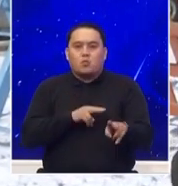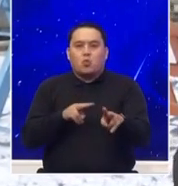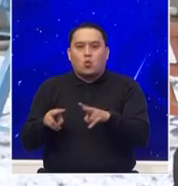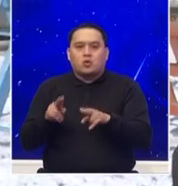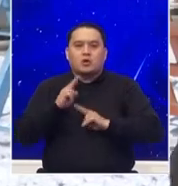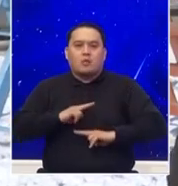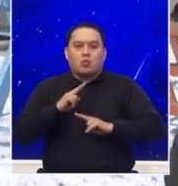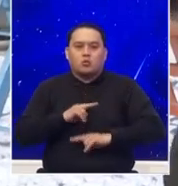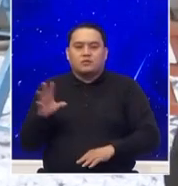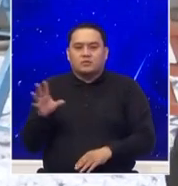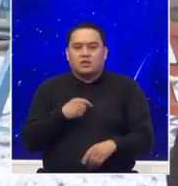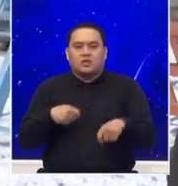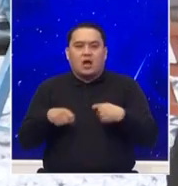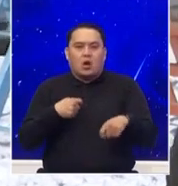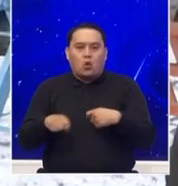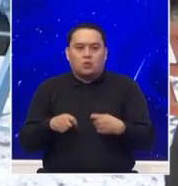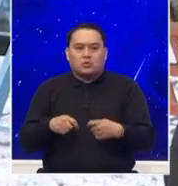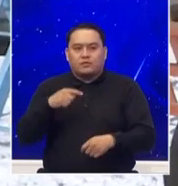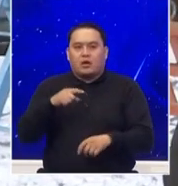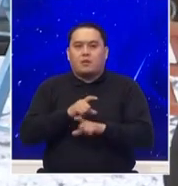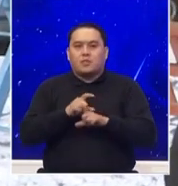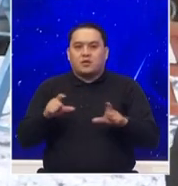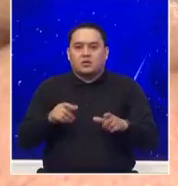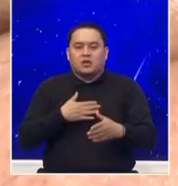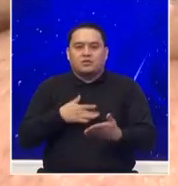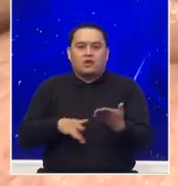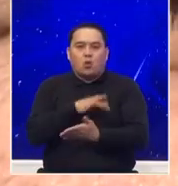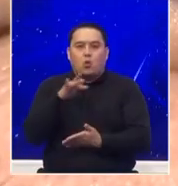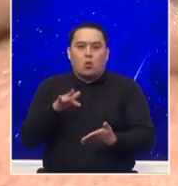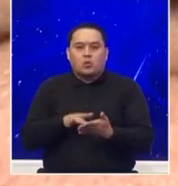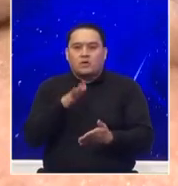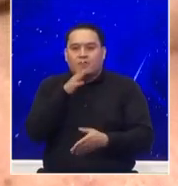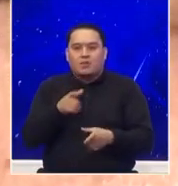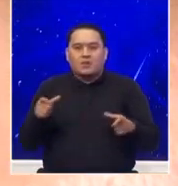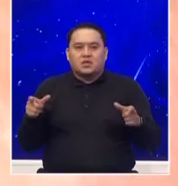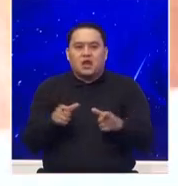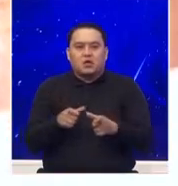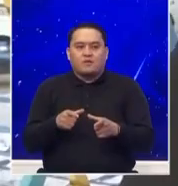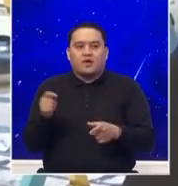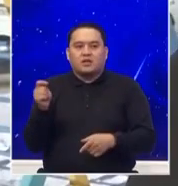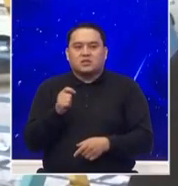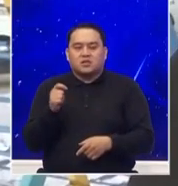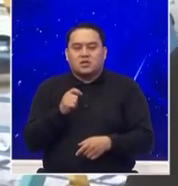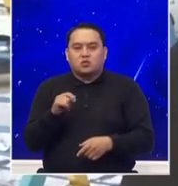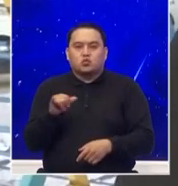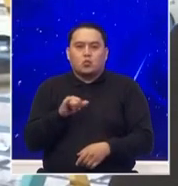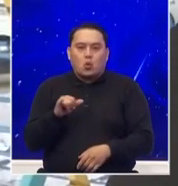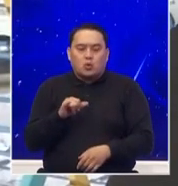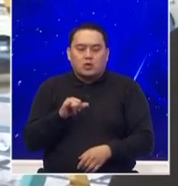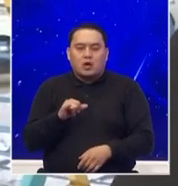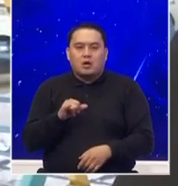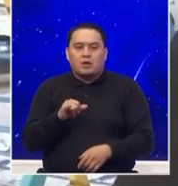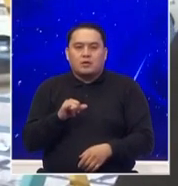мониторинговую работу всех торговых и сервисных объектов нашего города. В период локдауна выходные дни, это